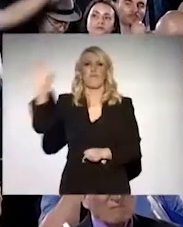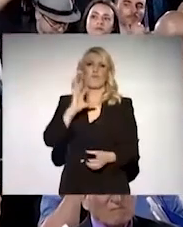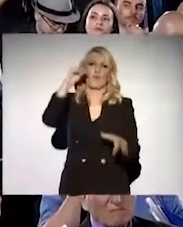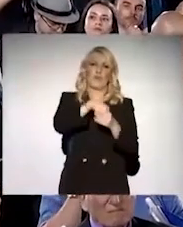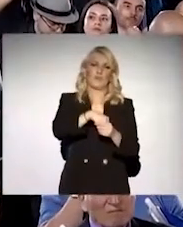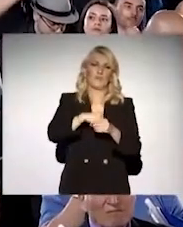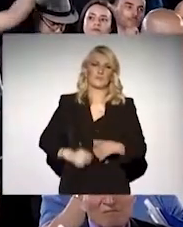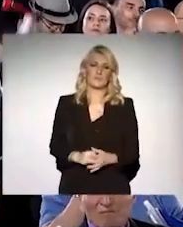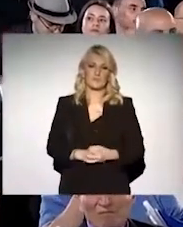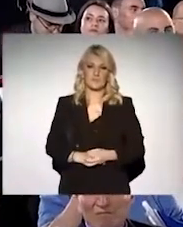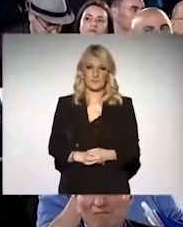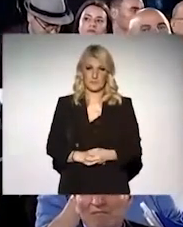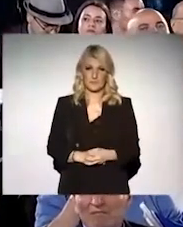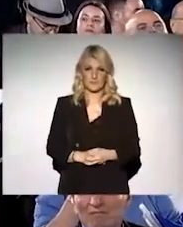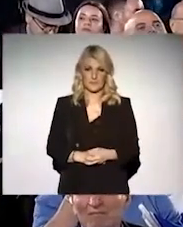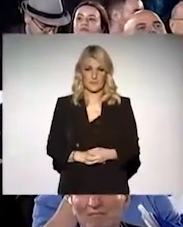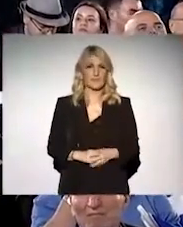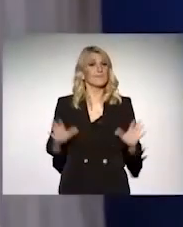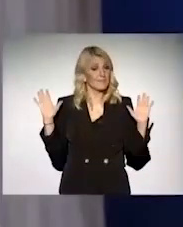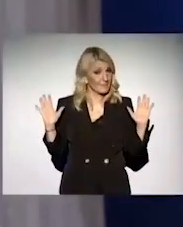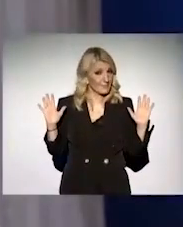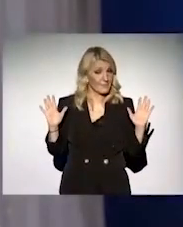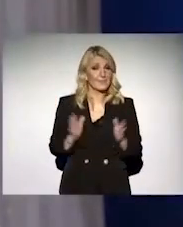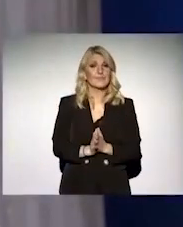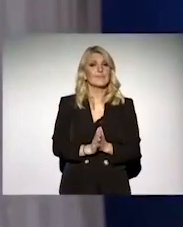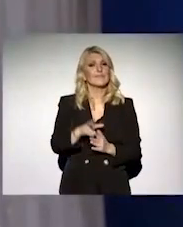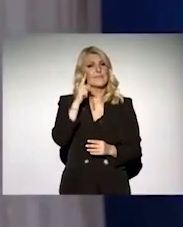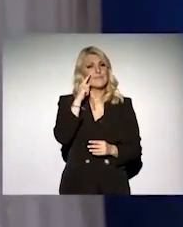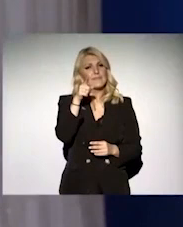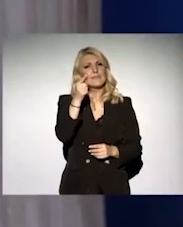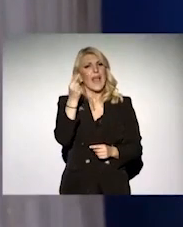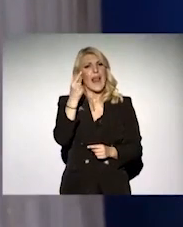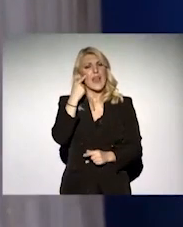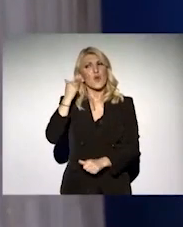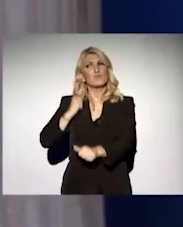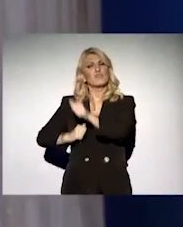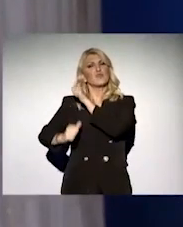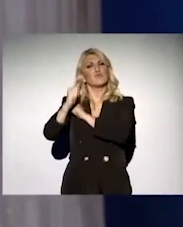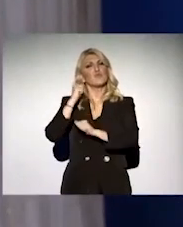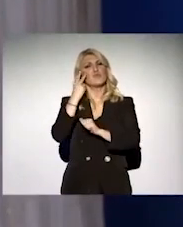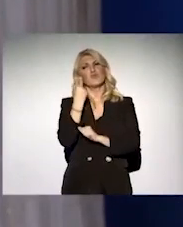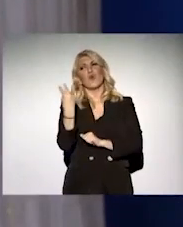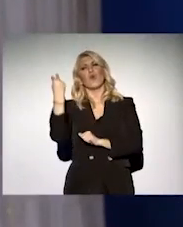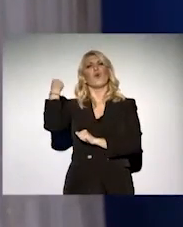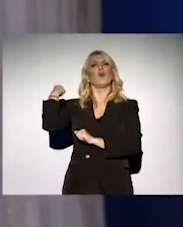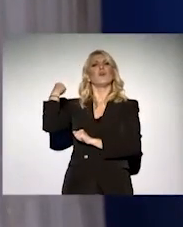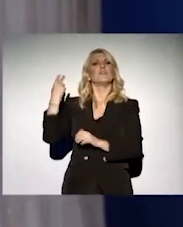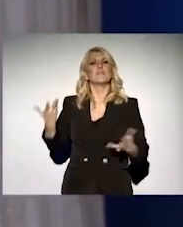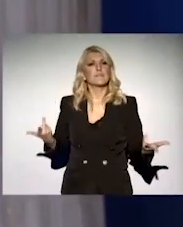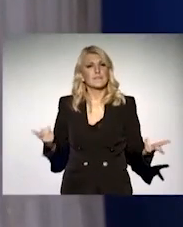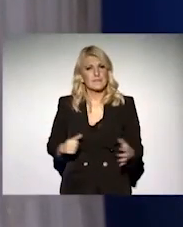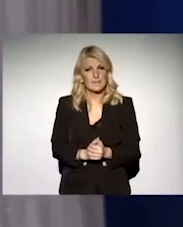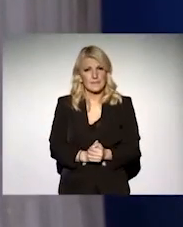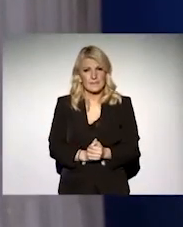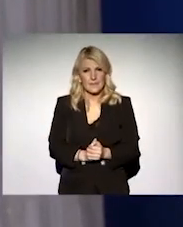τους ακόμα και αυτό που έγινε χθες καταδεικνύει το ότι ήταν ανεπαρκής η διάταξη που φέραμε. Βέβαια,